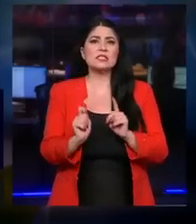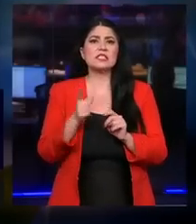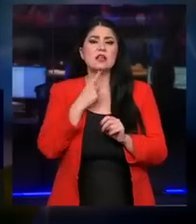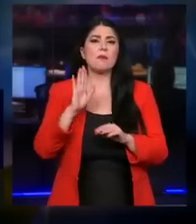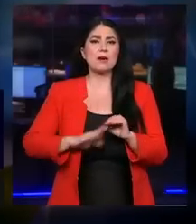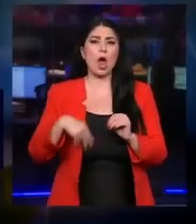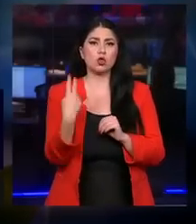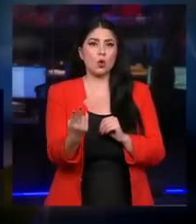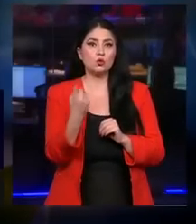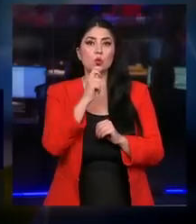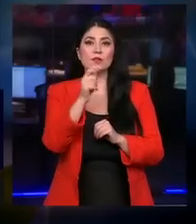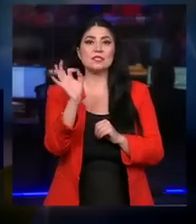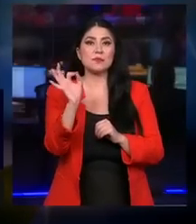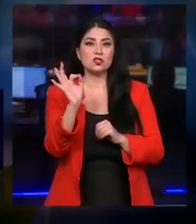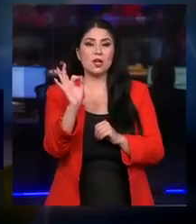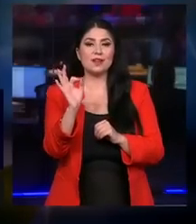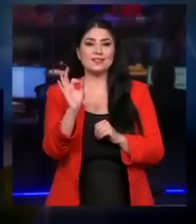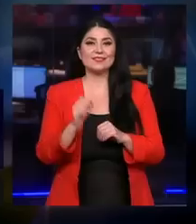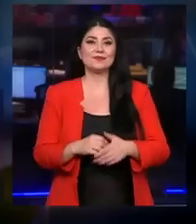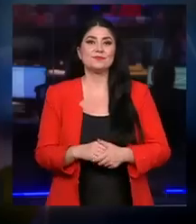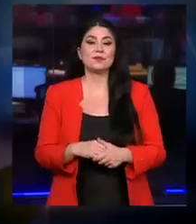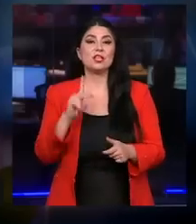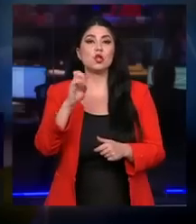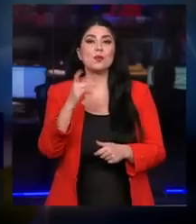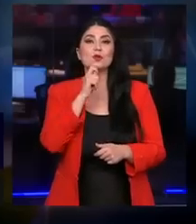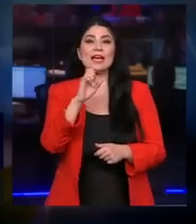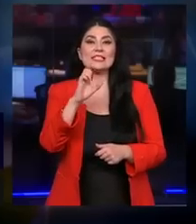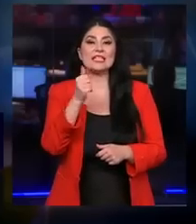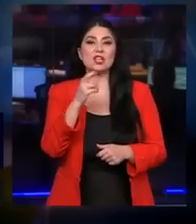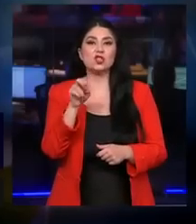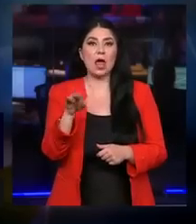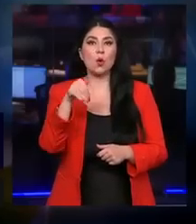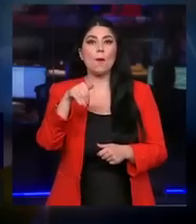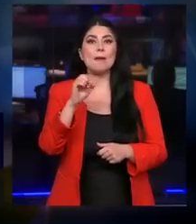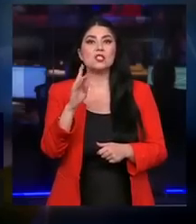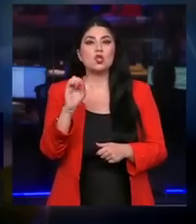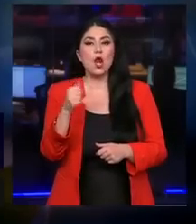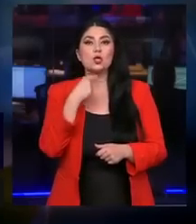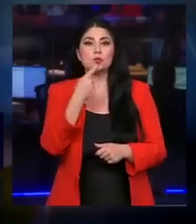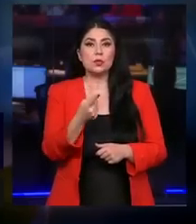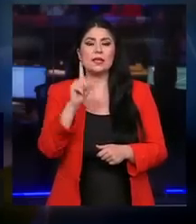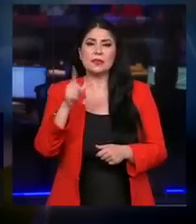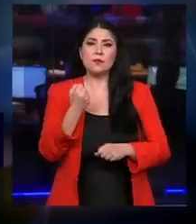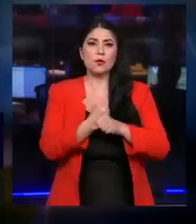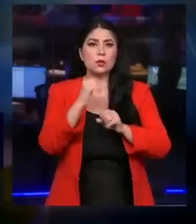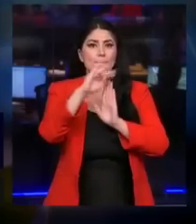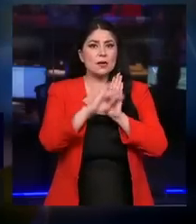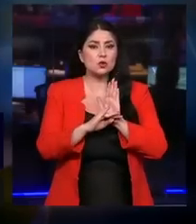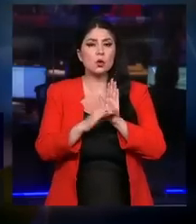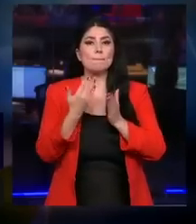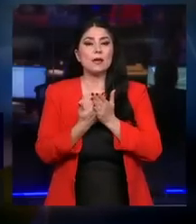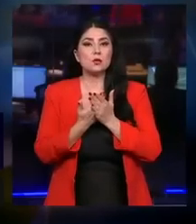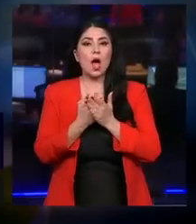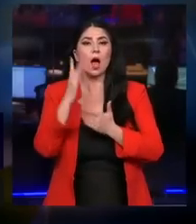mâna a doua. Într-un interviu în exclusivitate acordat jurnalistului Digi24, Cristina Cileacu, Metsola susține că trebuie luate